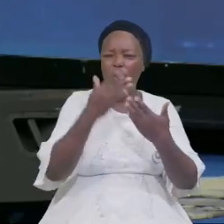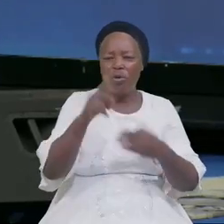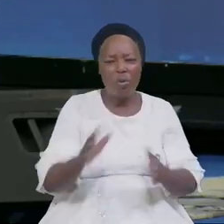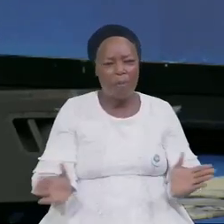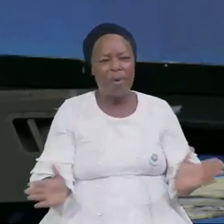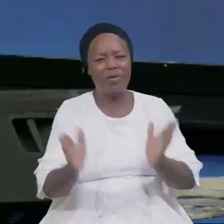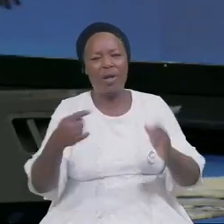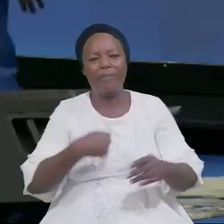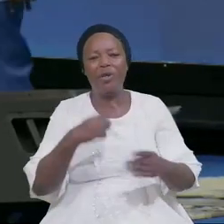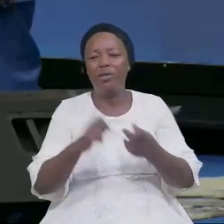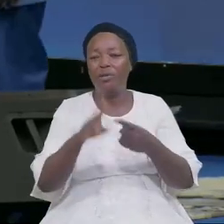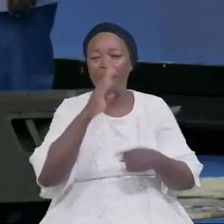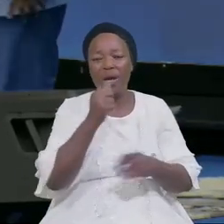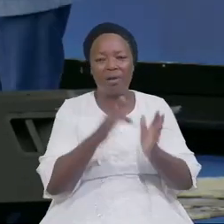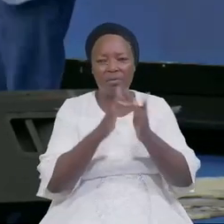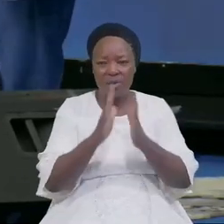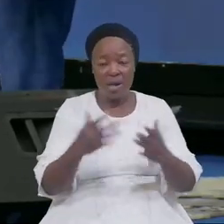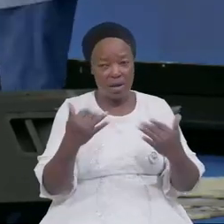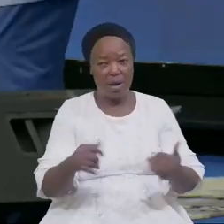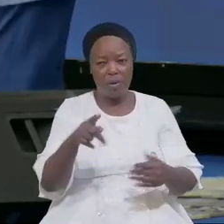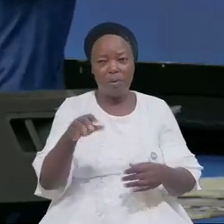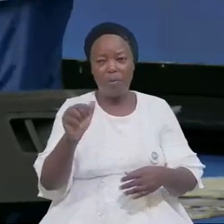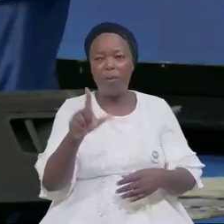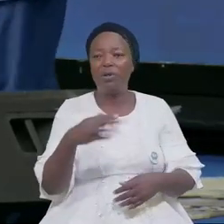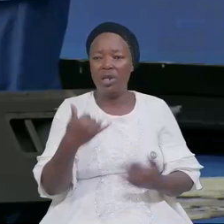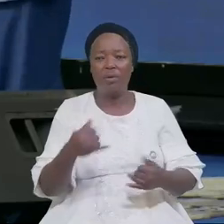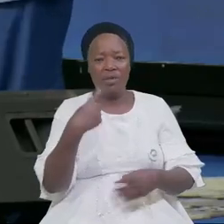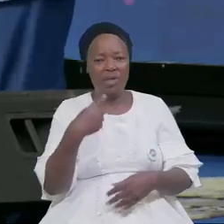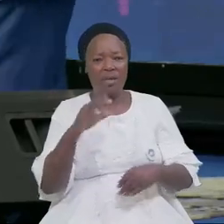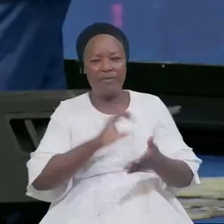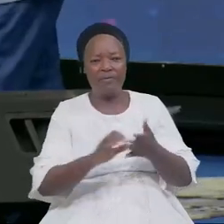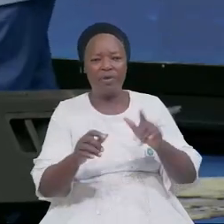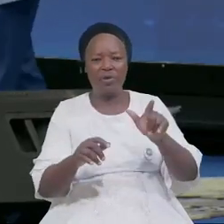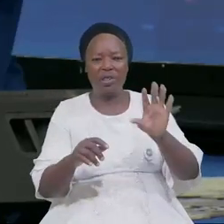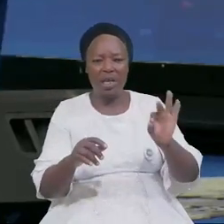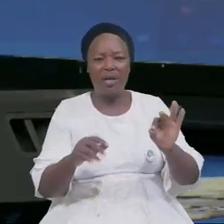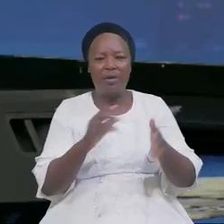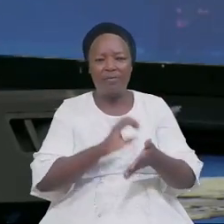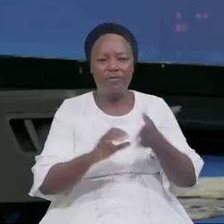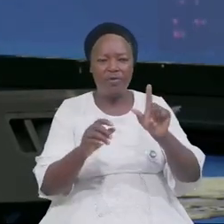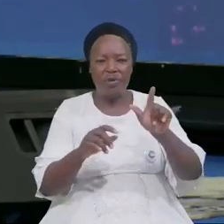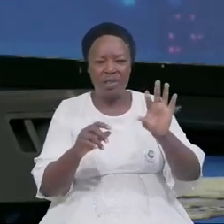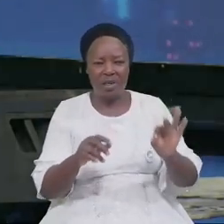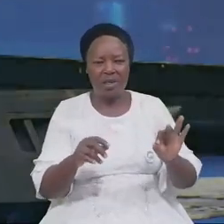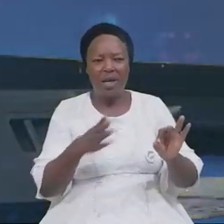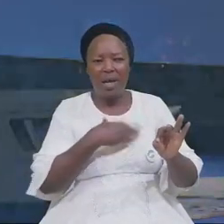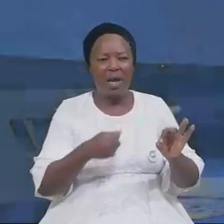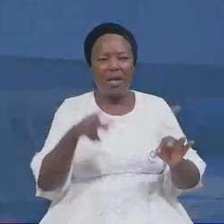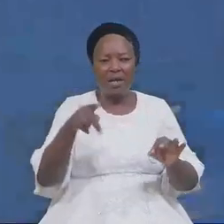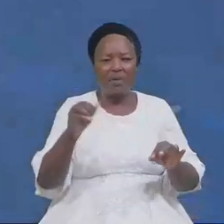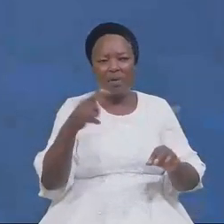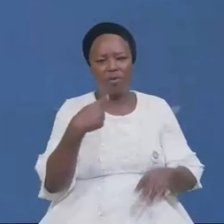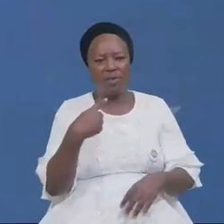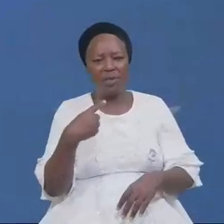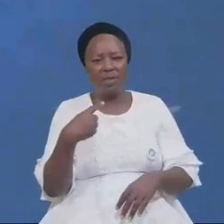de devenir chrétien. Maintenant, Paul au verset 29 a dit, Paul